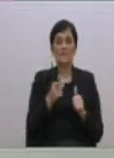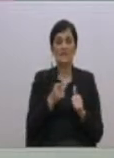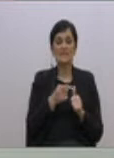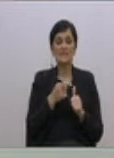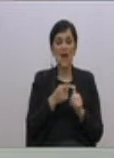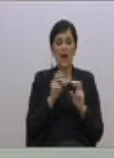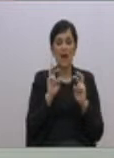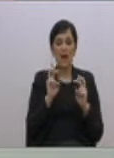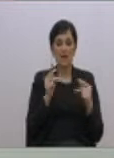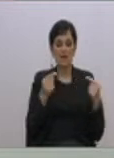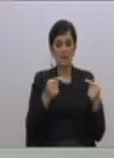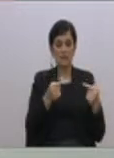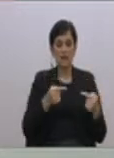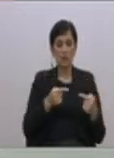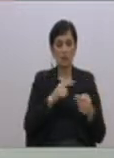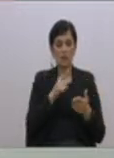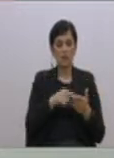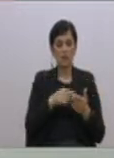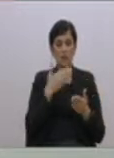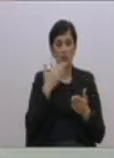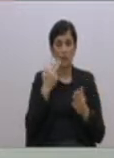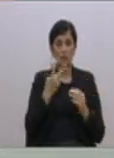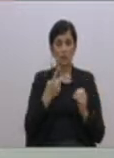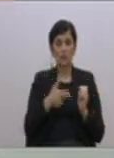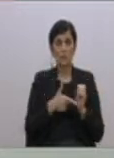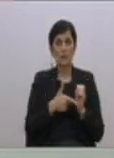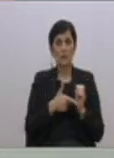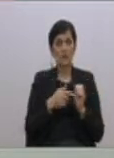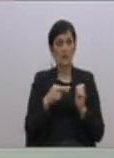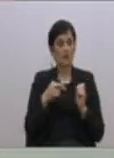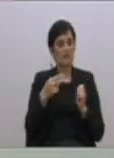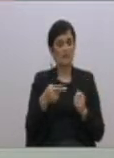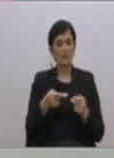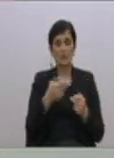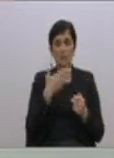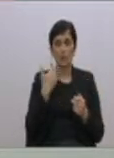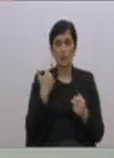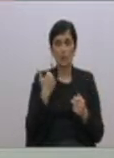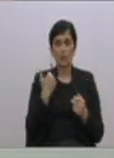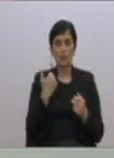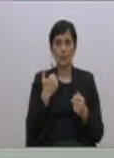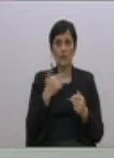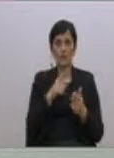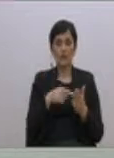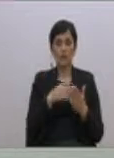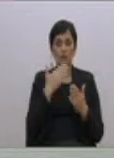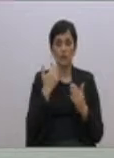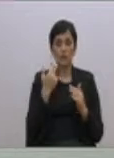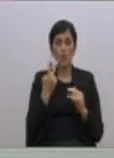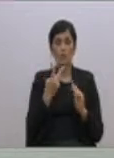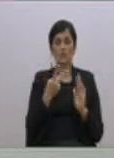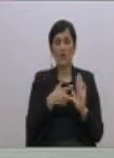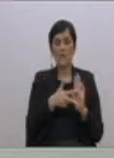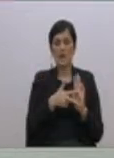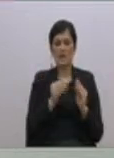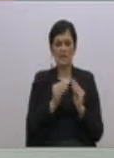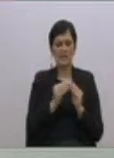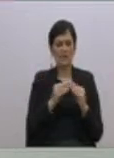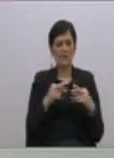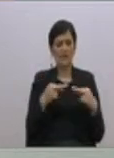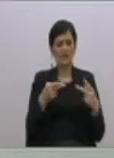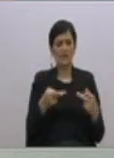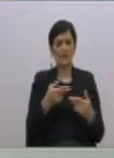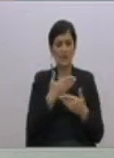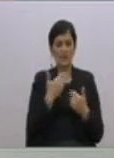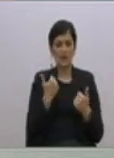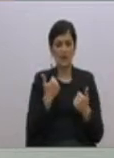ფეუსტა. კითხვები არ არის? 27. აქაც ცვლილებები არ განხორციელებულა. კითხვები არ არის? 22. უცვლელ რედაქციით არის